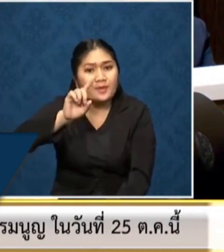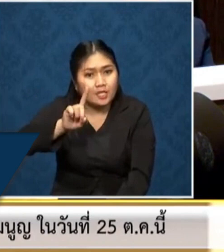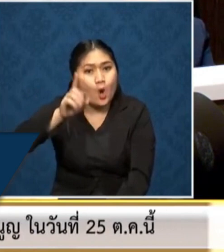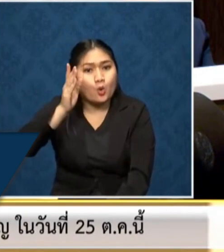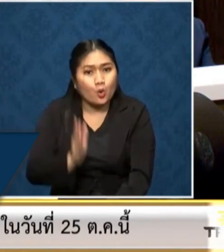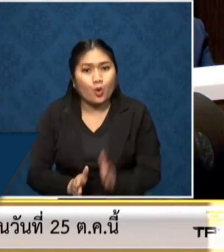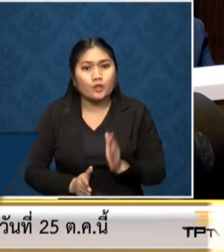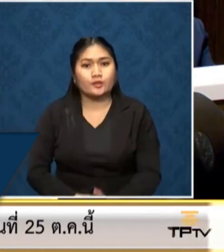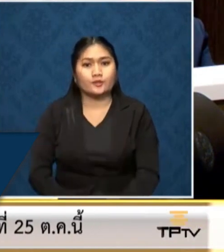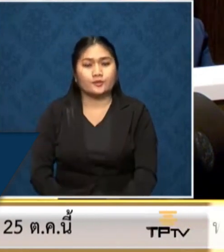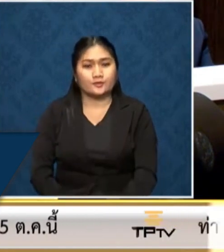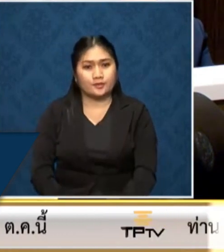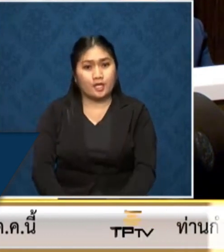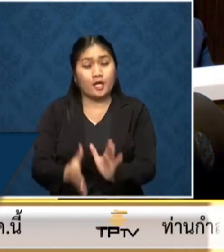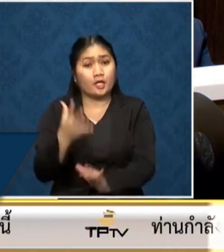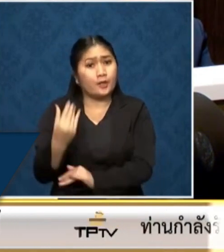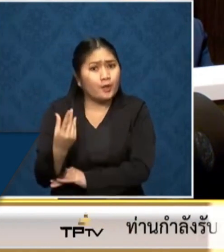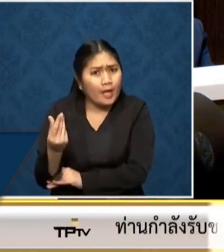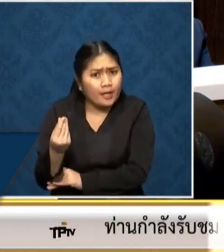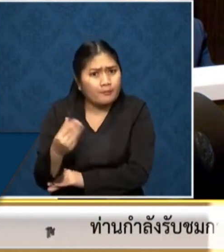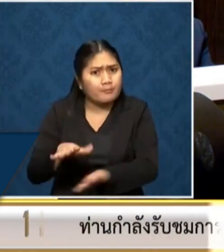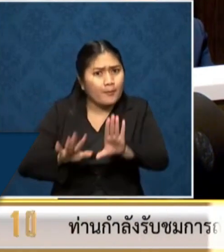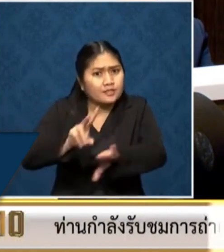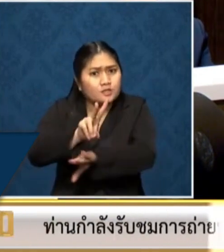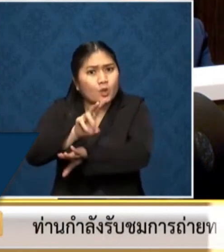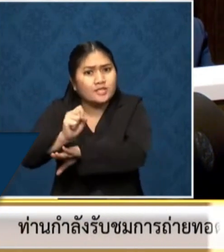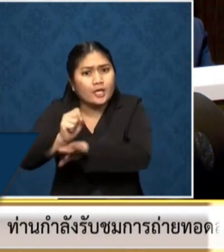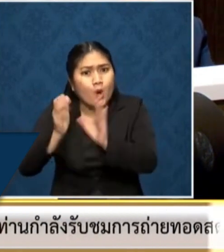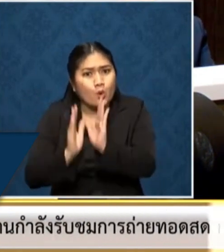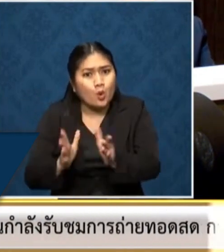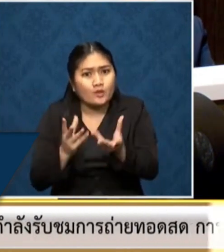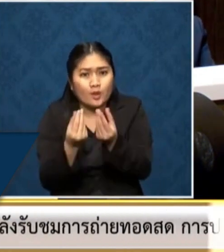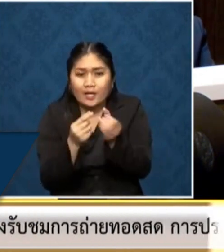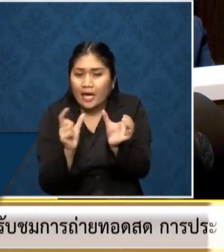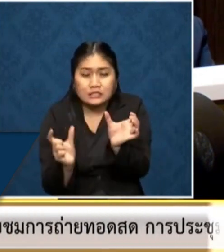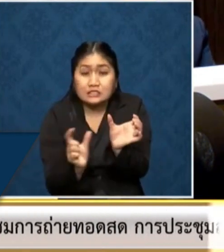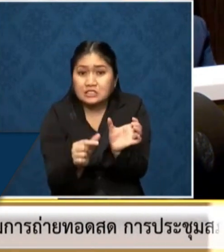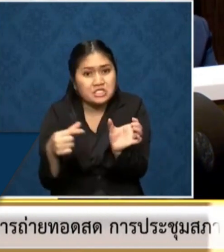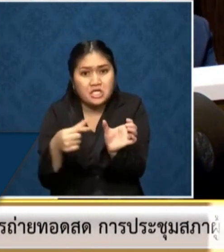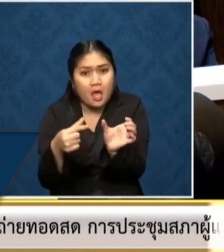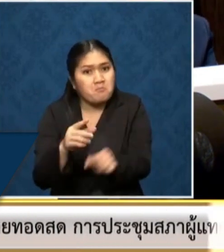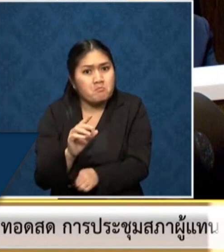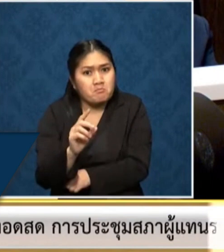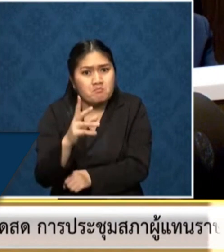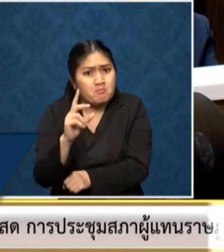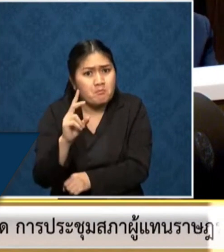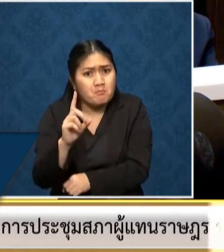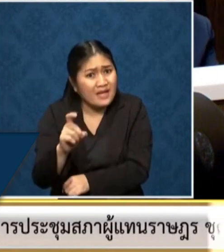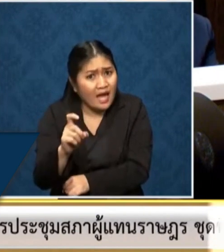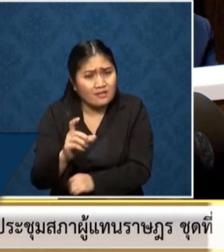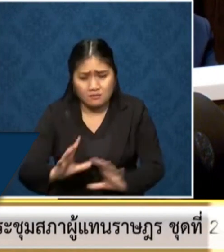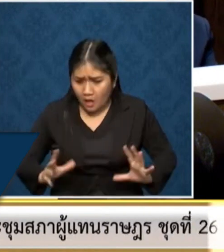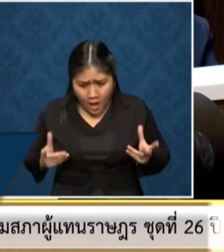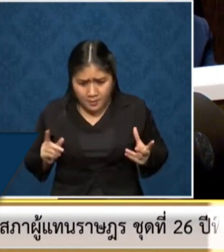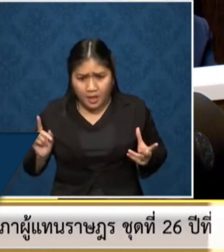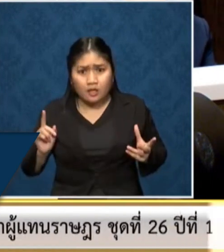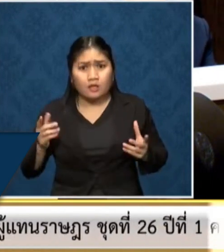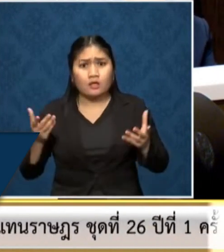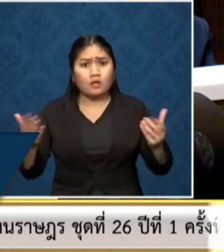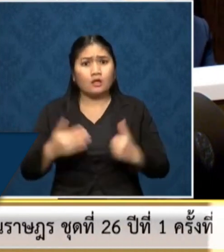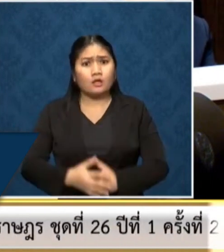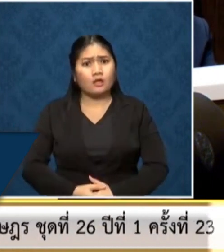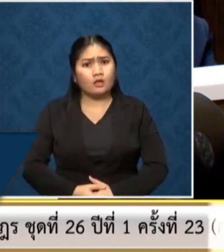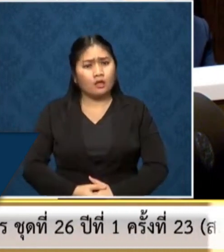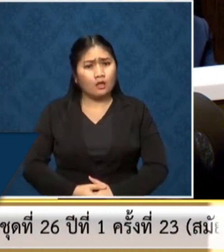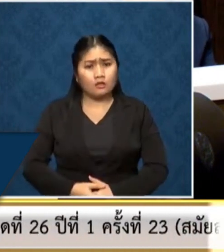คนอีก 2 แสนคนที่รงรหัส G ไม่ได้อ่ะ มนหายไปไหนอะครับขอสวนศกษาตอบ